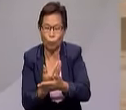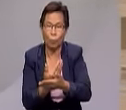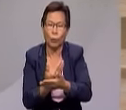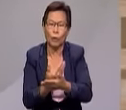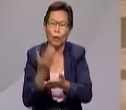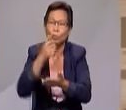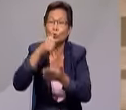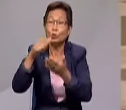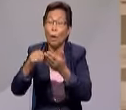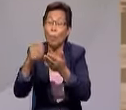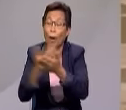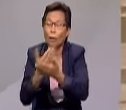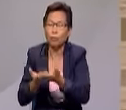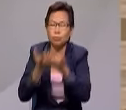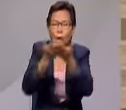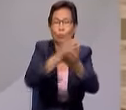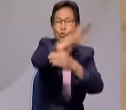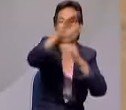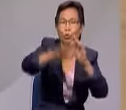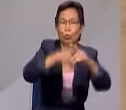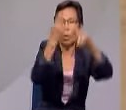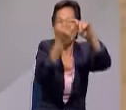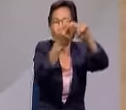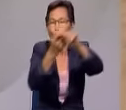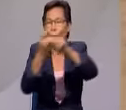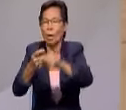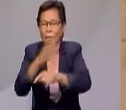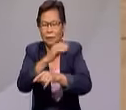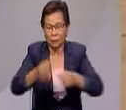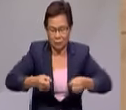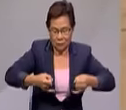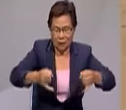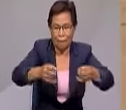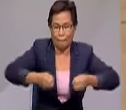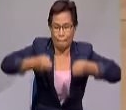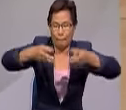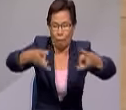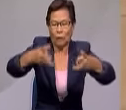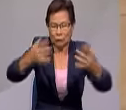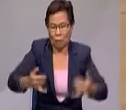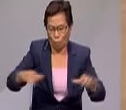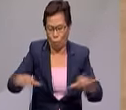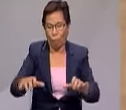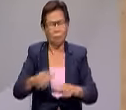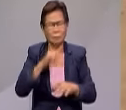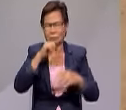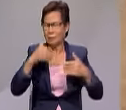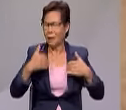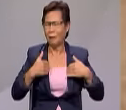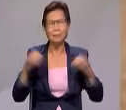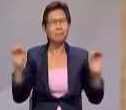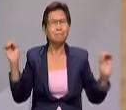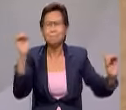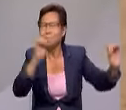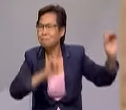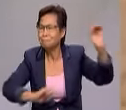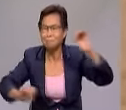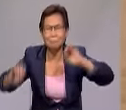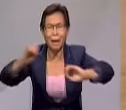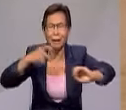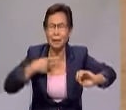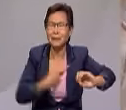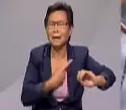surat tawaran yang baru kepada semua kontraktor dan kedudukan jalan tersebut tengah dan sedang dilaksanakan. Tidak ada yang menyatakan bahawa kita